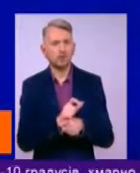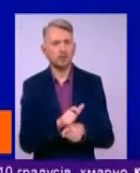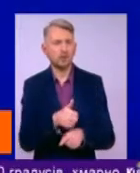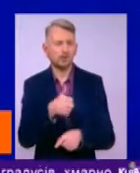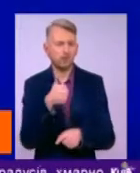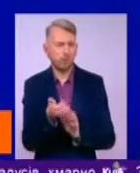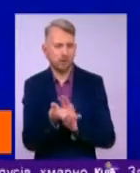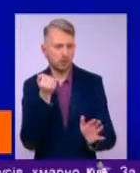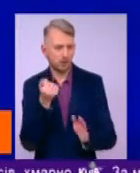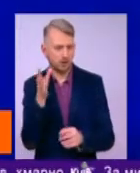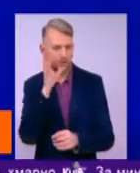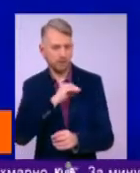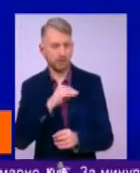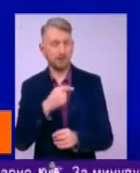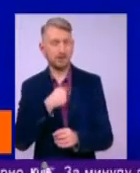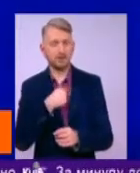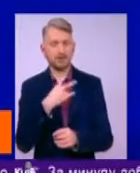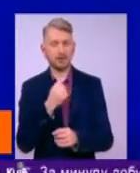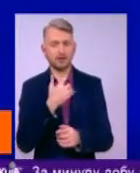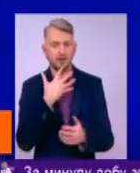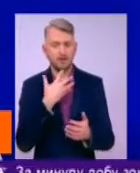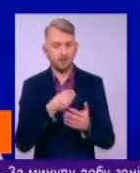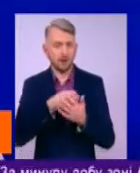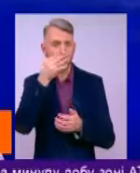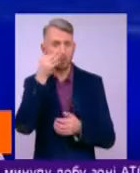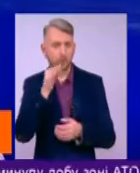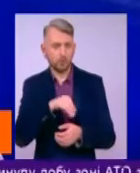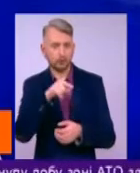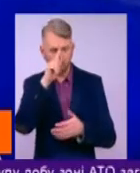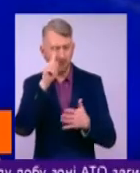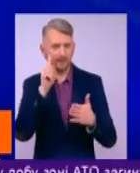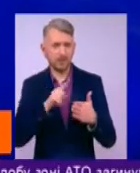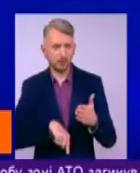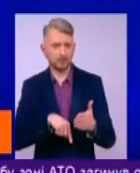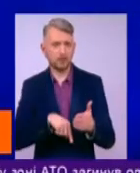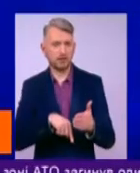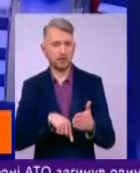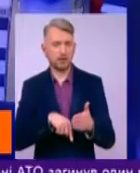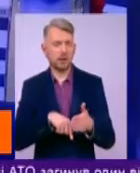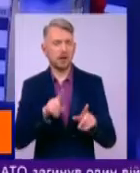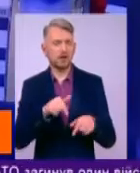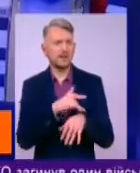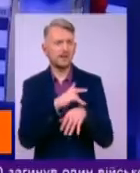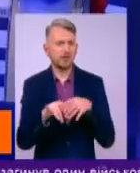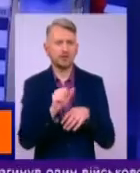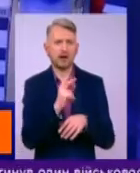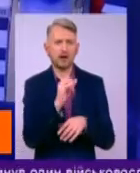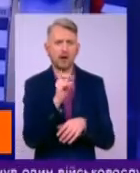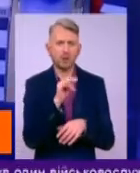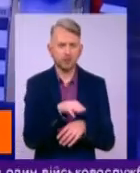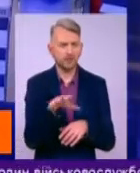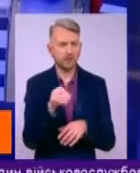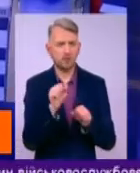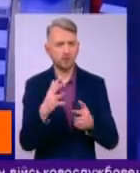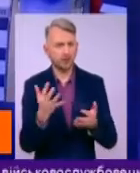добре витягується. Я на власний досвід в тому пересвідчувалася, знищені навіть акаунти, все можна знайти